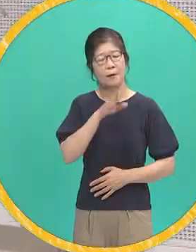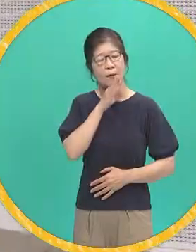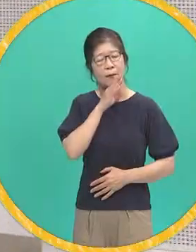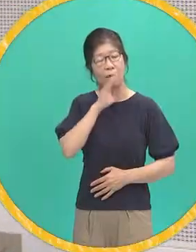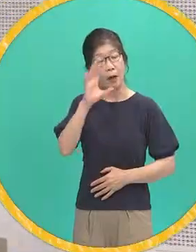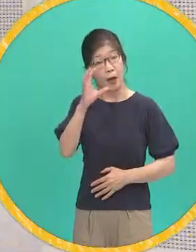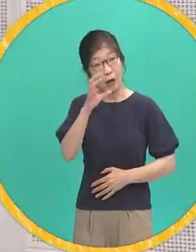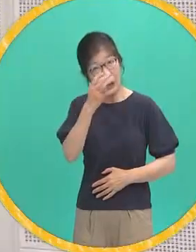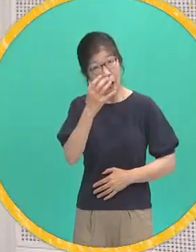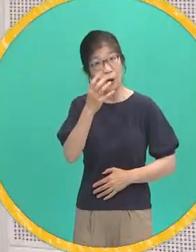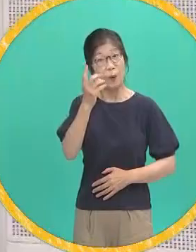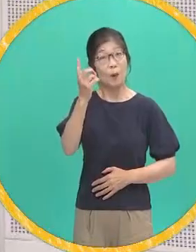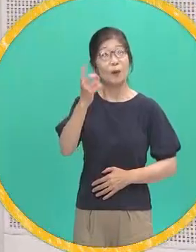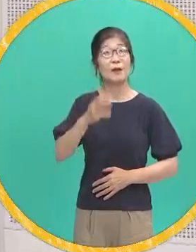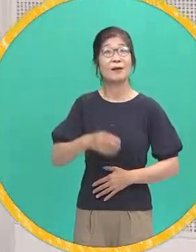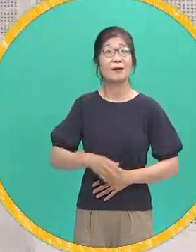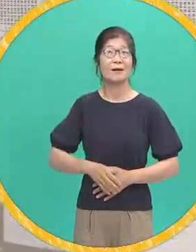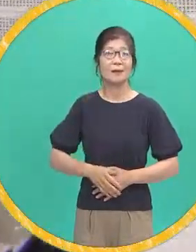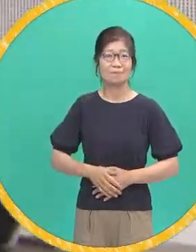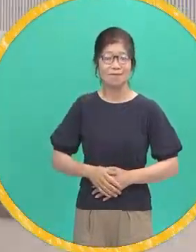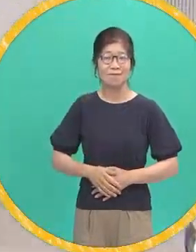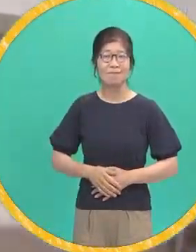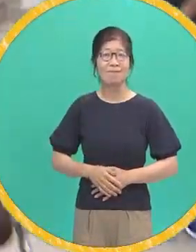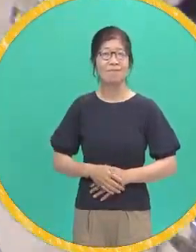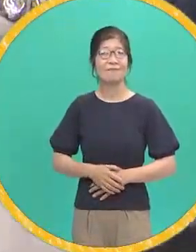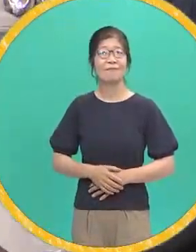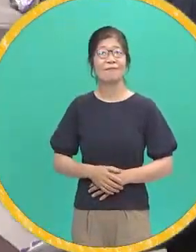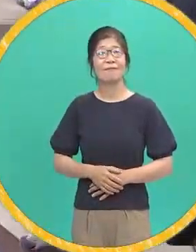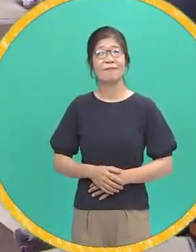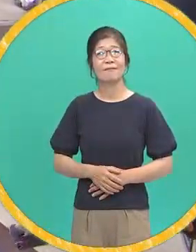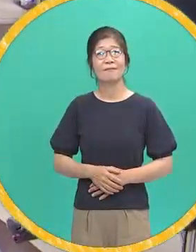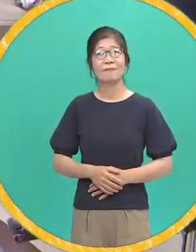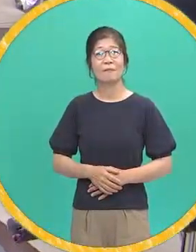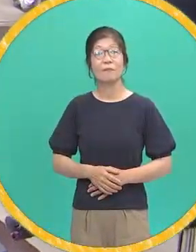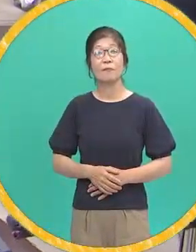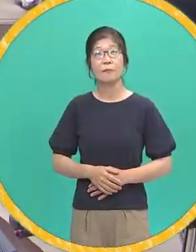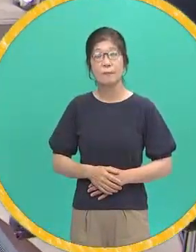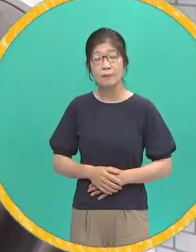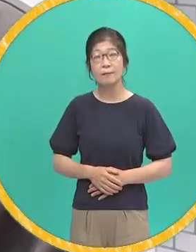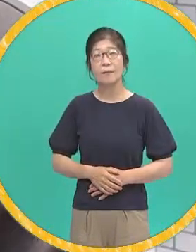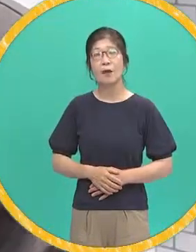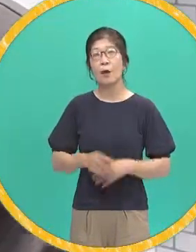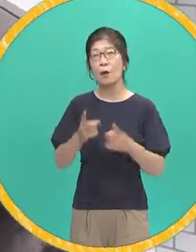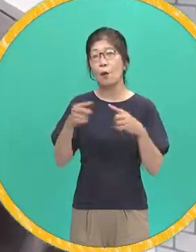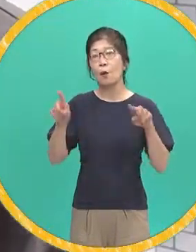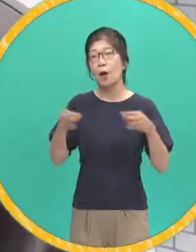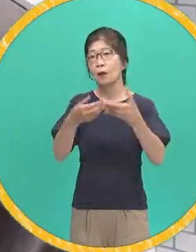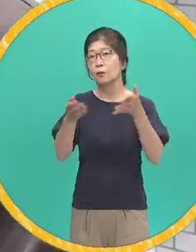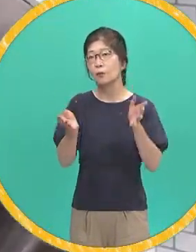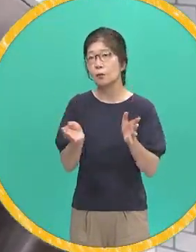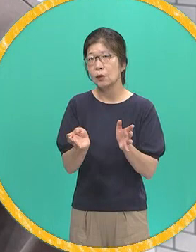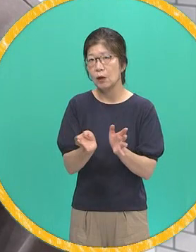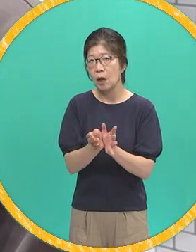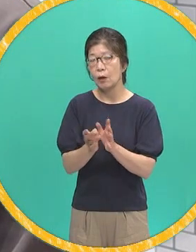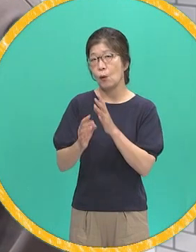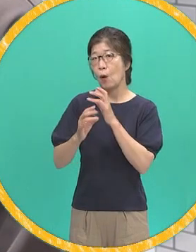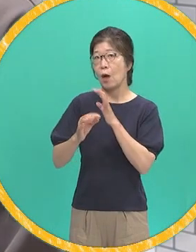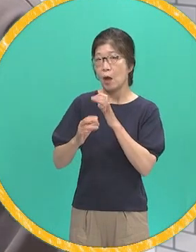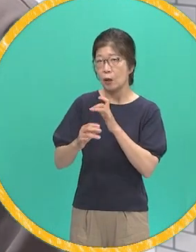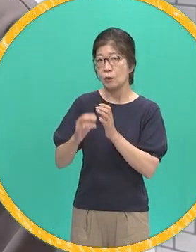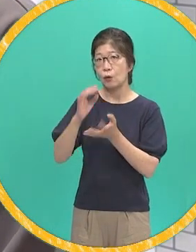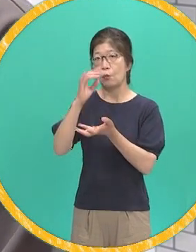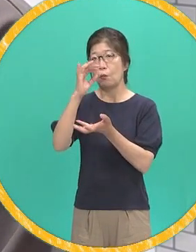ね本当に見る目が変わってくると言いますかさあ神奈川県警察音楽隊演奏もちろん素晴らしいんです